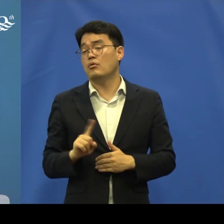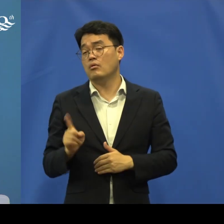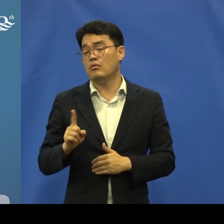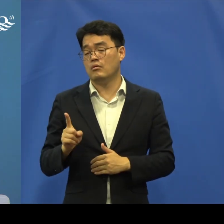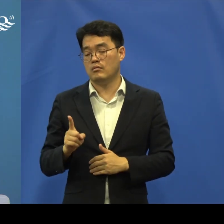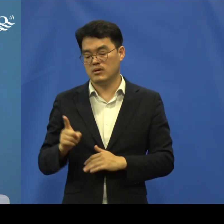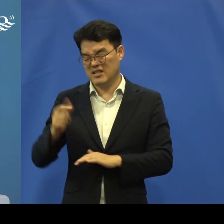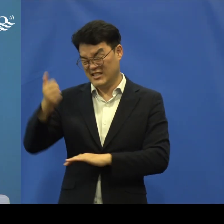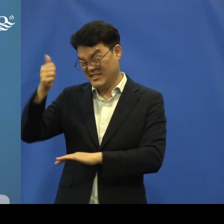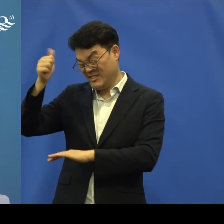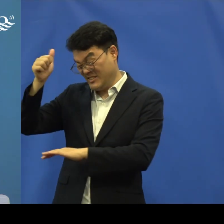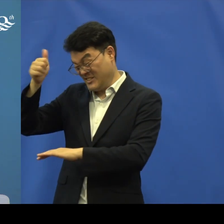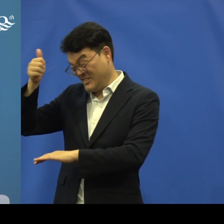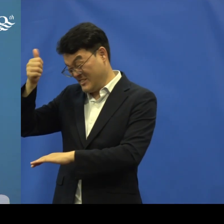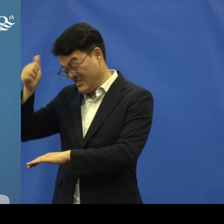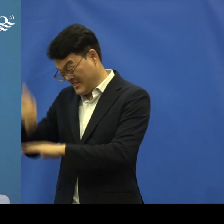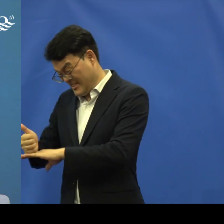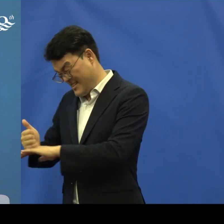왜 끝까지 가는 사람이에요?